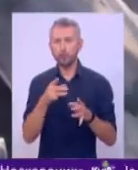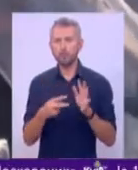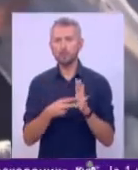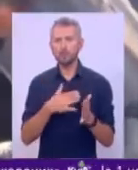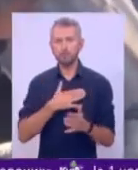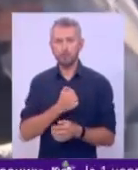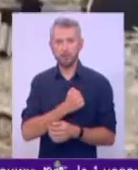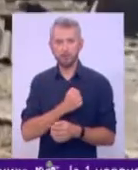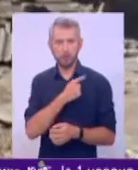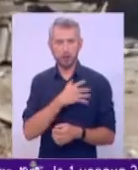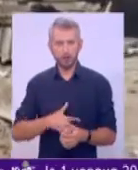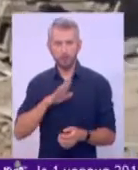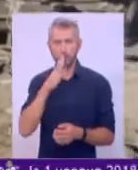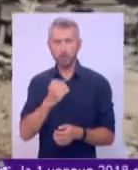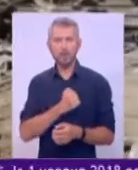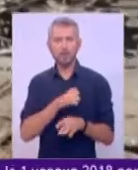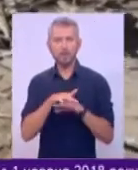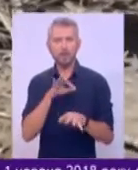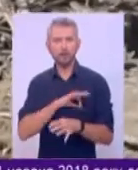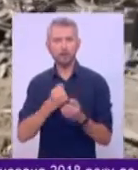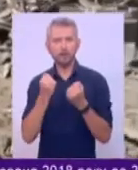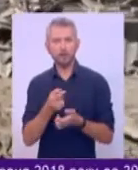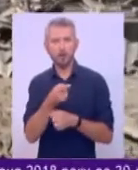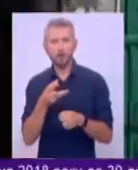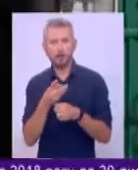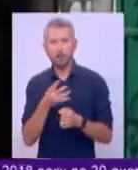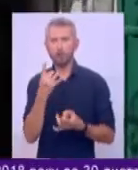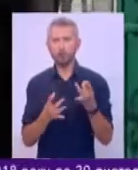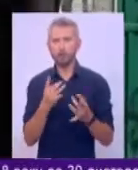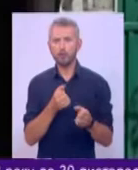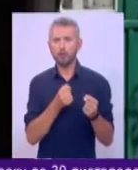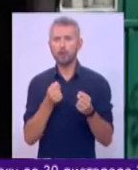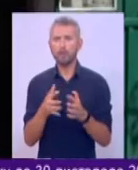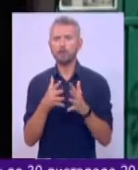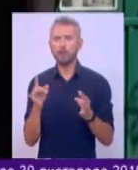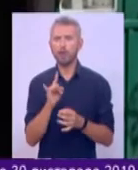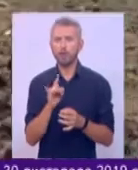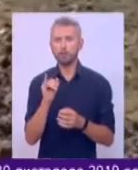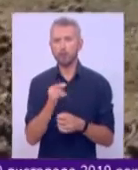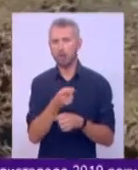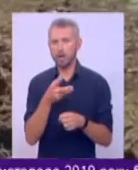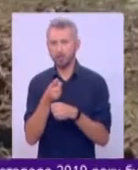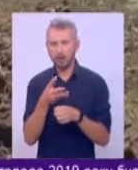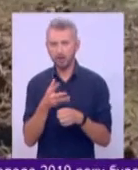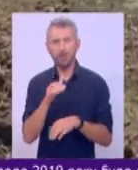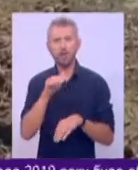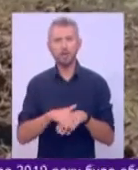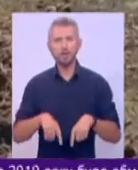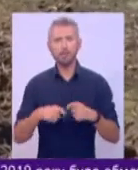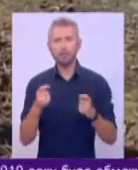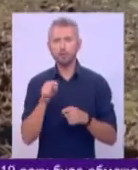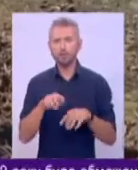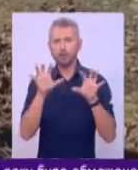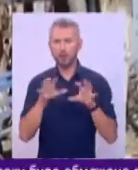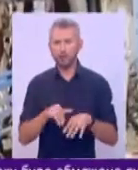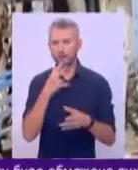бійців поранені. Ворожі війська застосовують важку артилерію, міномети, кулемети великого калібру та гармати. Факти порушення бойовиками